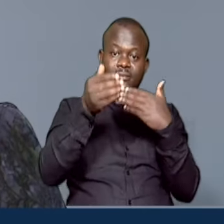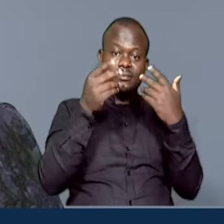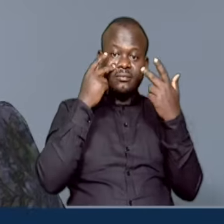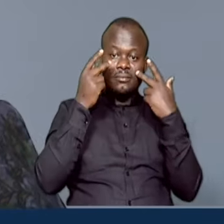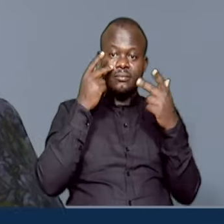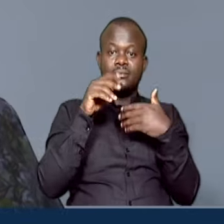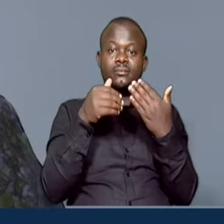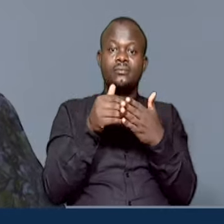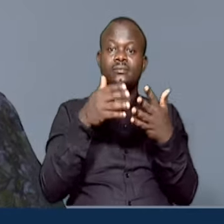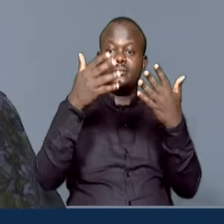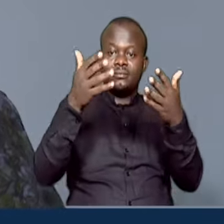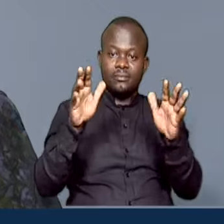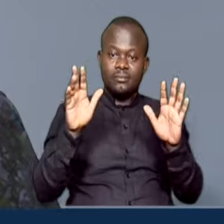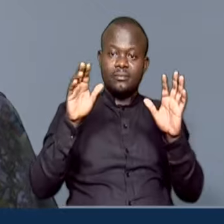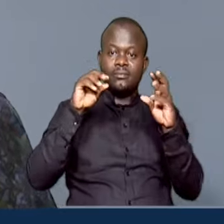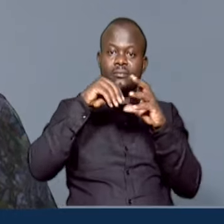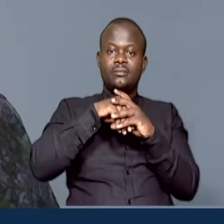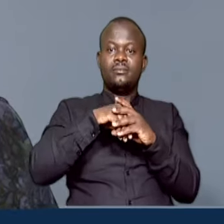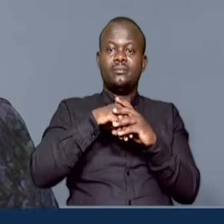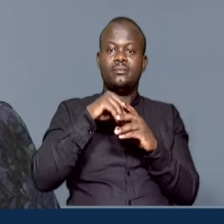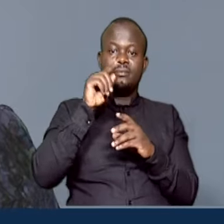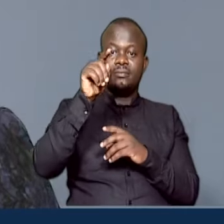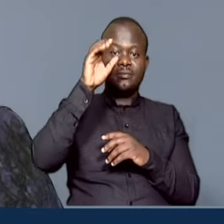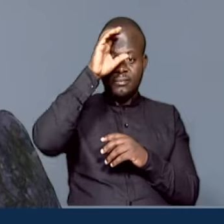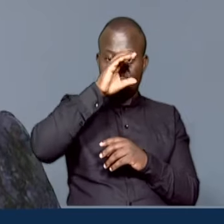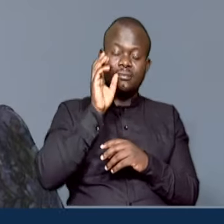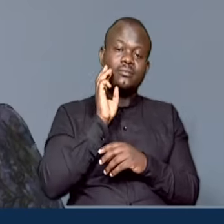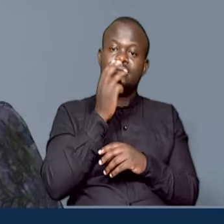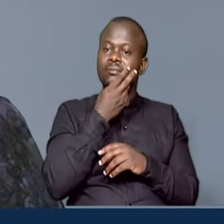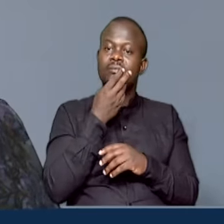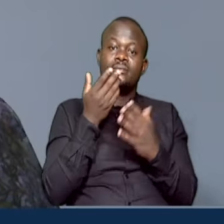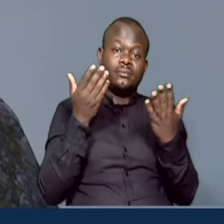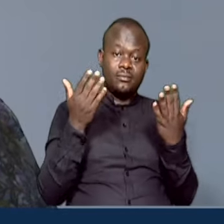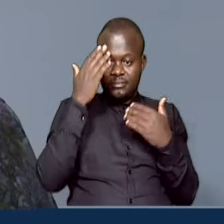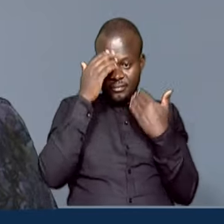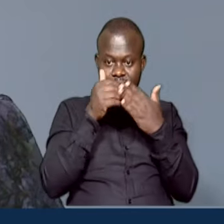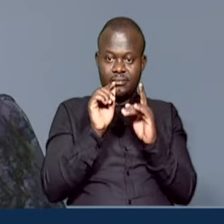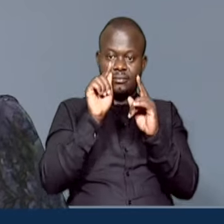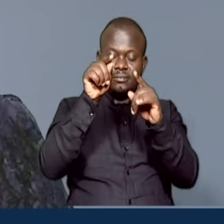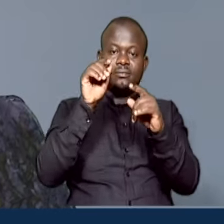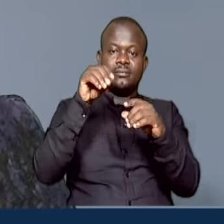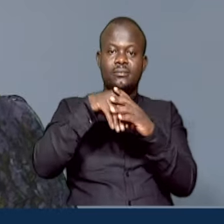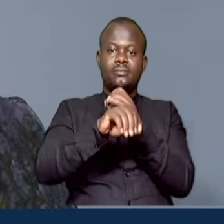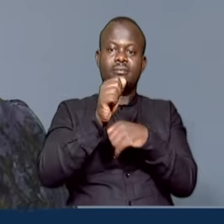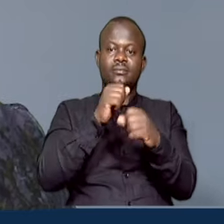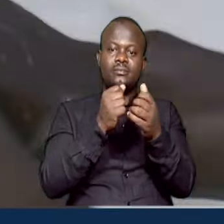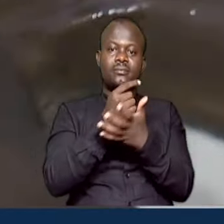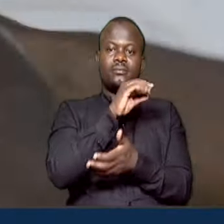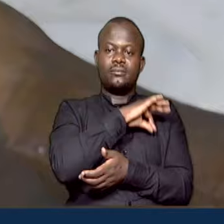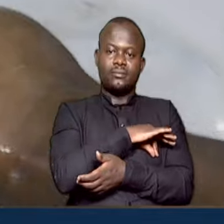mwanya awumariye mu kujya gushaka ya mazi aho kugira ngo abe yagiye mu mirimo ibyara